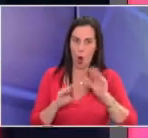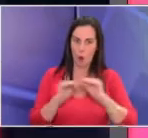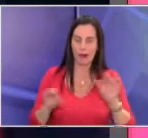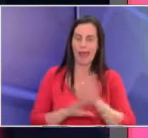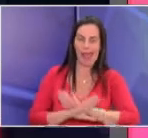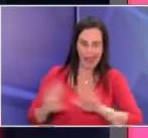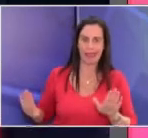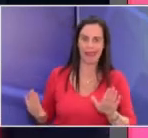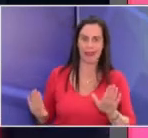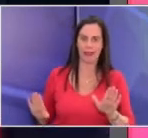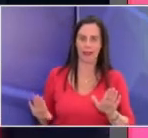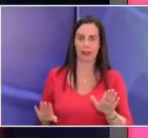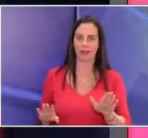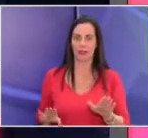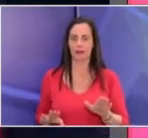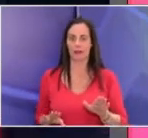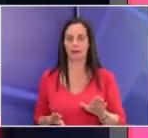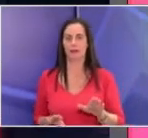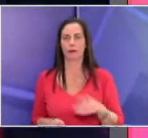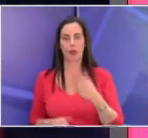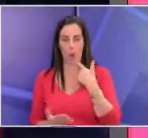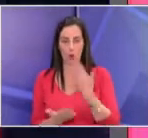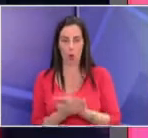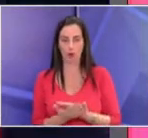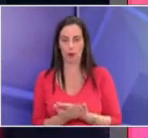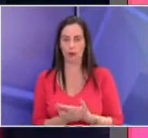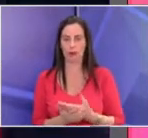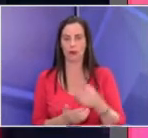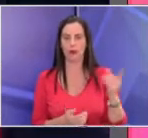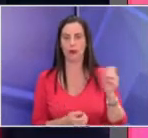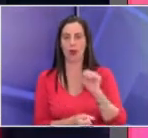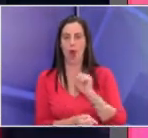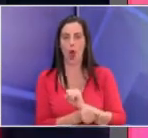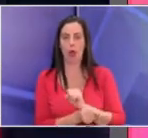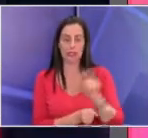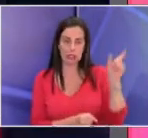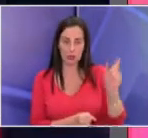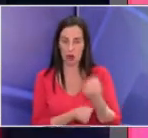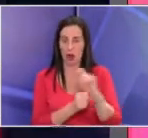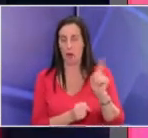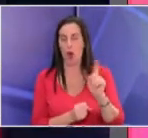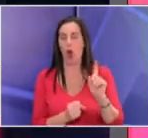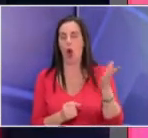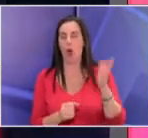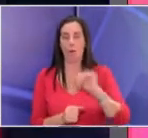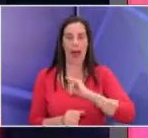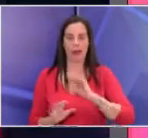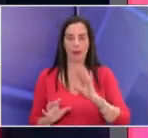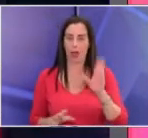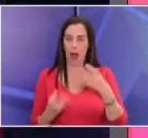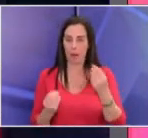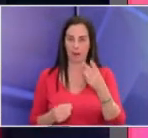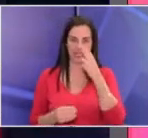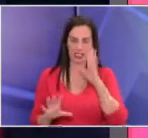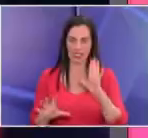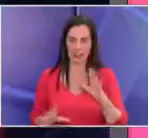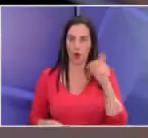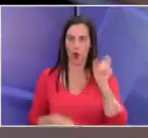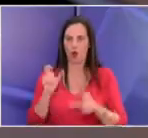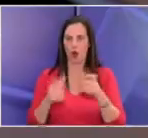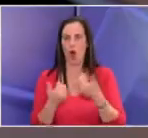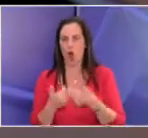בוערת מתחת לרגליים. המציאות היא מאוד מאוד קשה, והבעיות הן מאוד מאוד מורכבות. אנחנו אוספים אותם עם כל